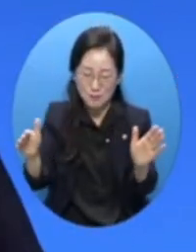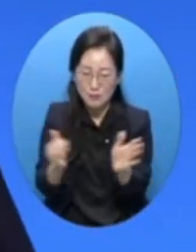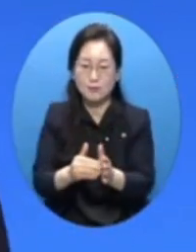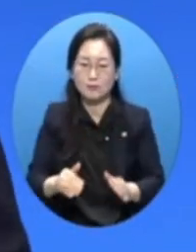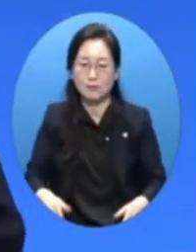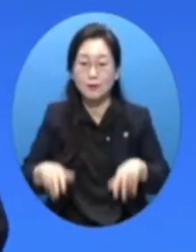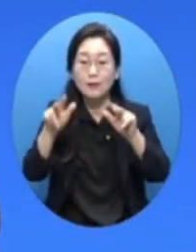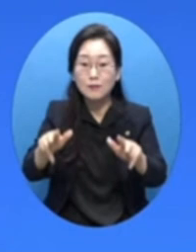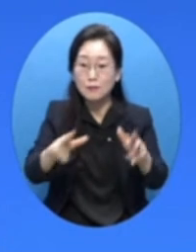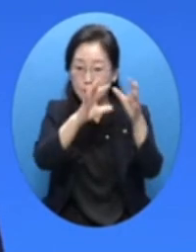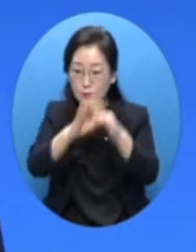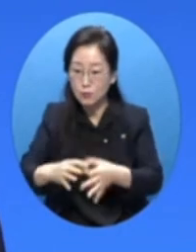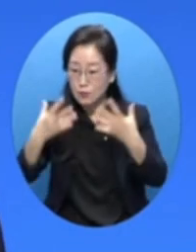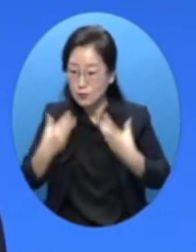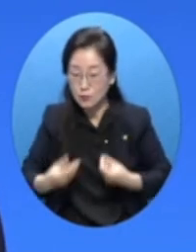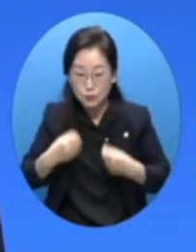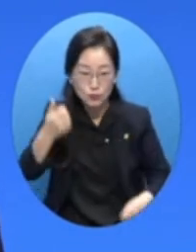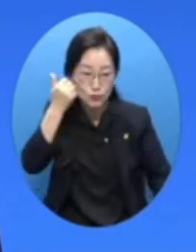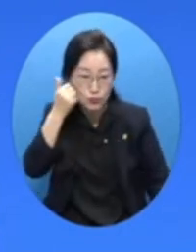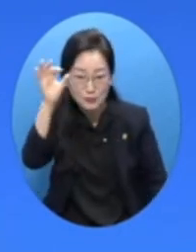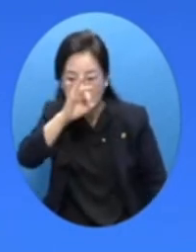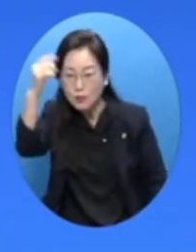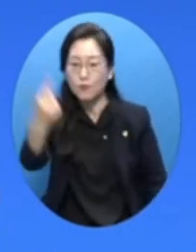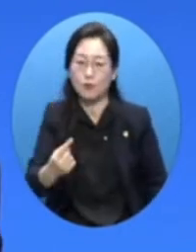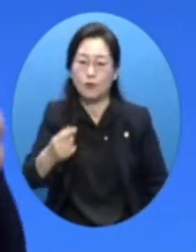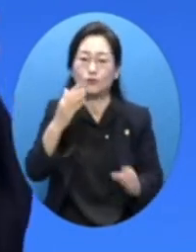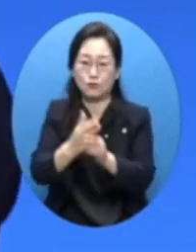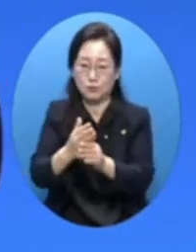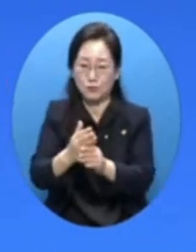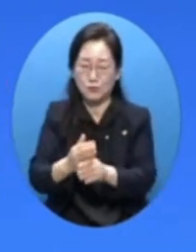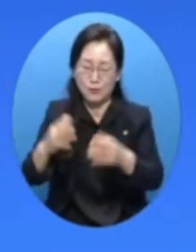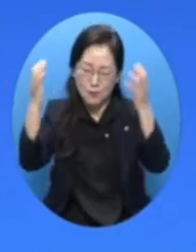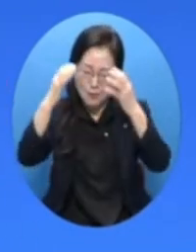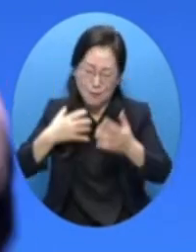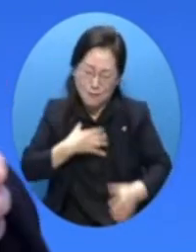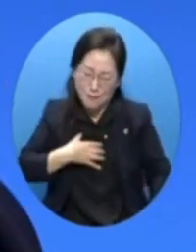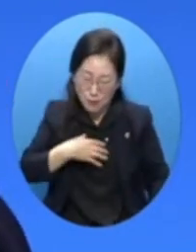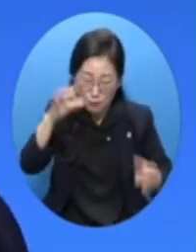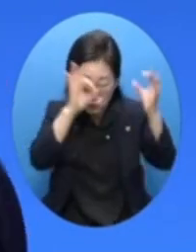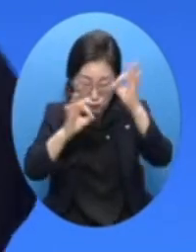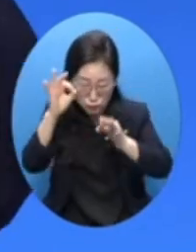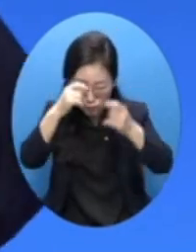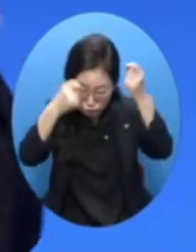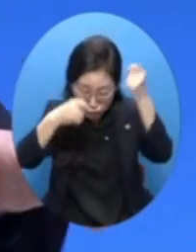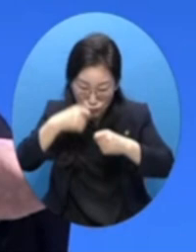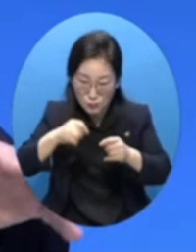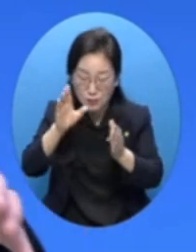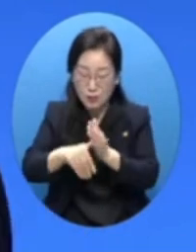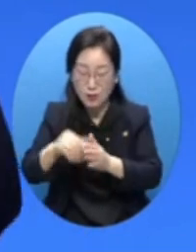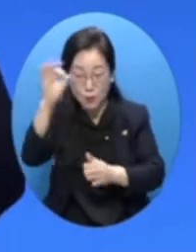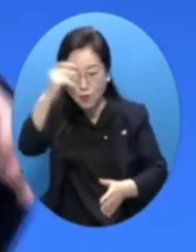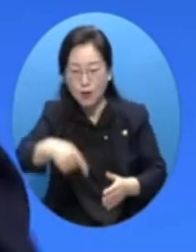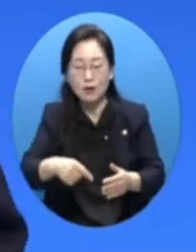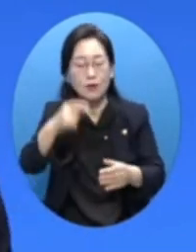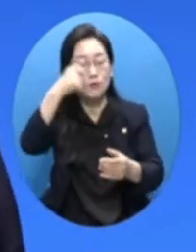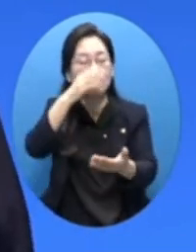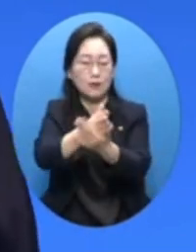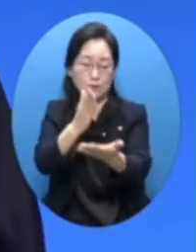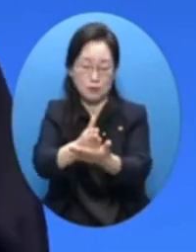지금도 주님은 절망에 처한 우리 인생을 찾아오십니다. 고통과 괴로움 가운데 울고 있는 우리를 찾아서 주님 말씀하십니다. 울지 말라, 울지